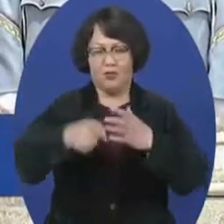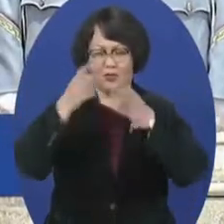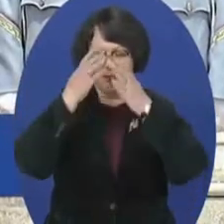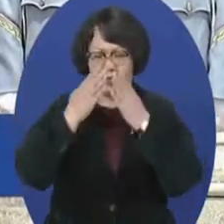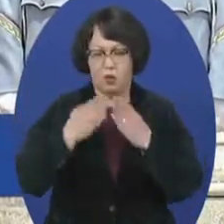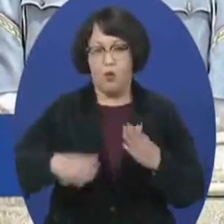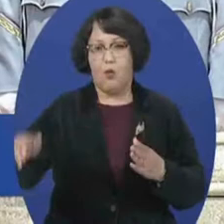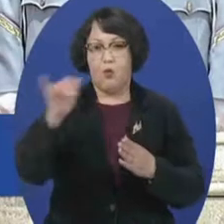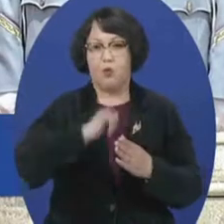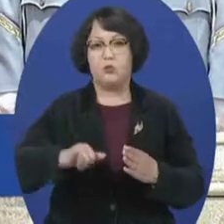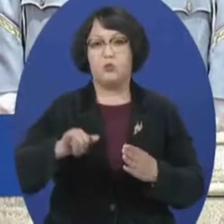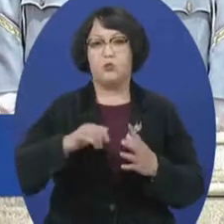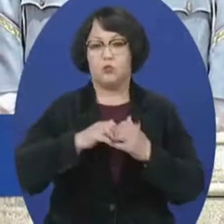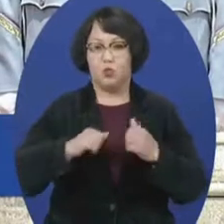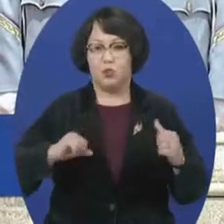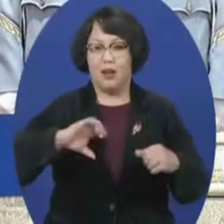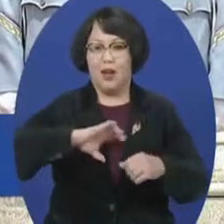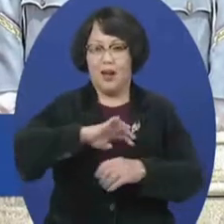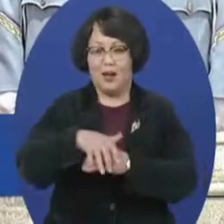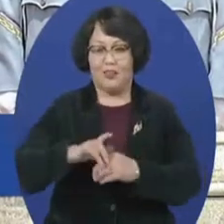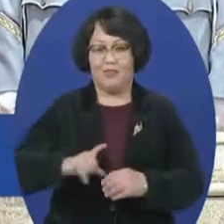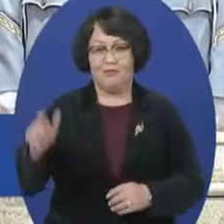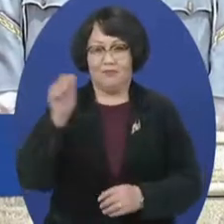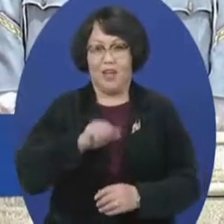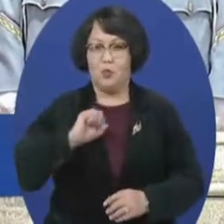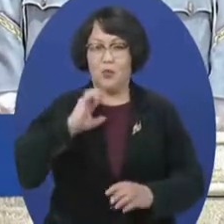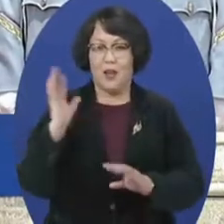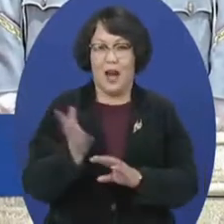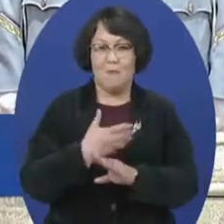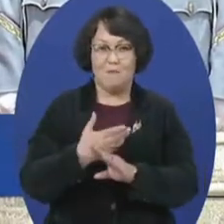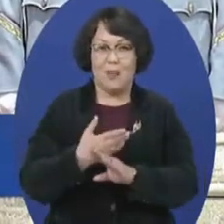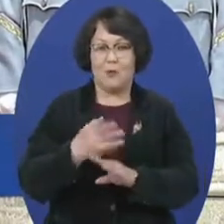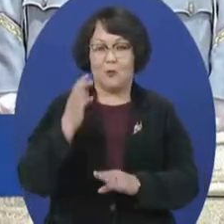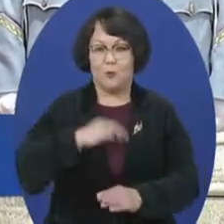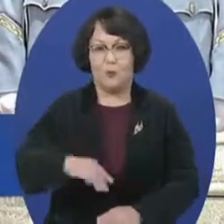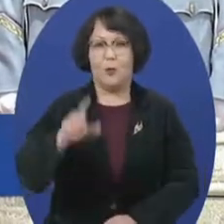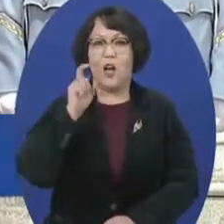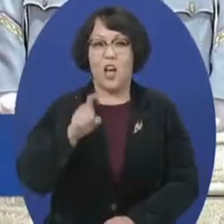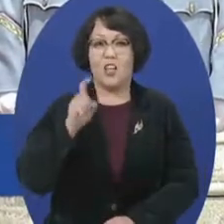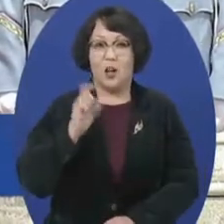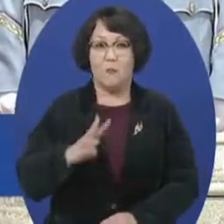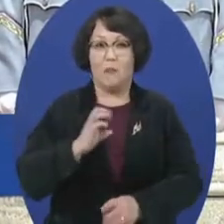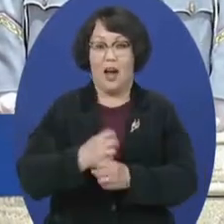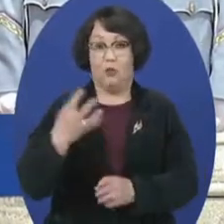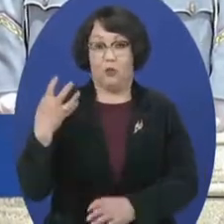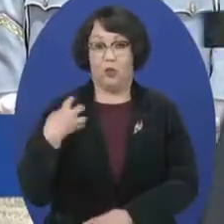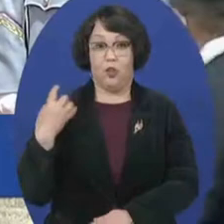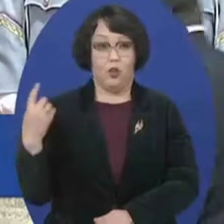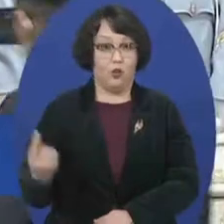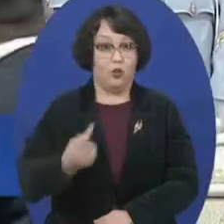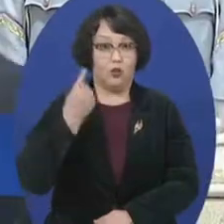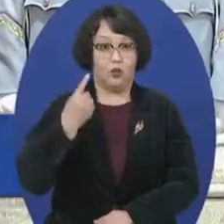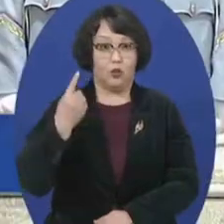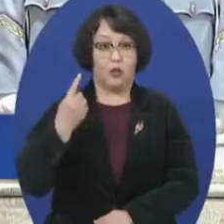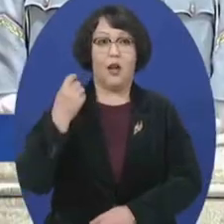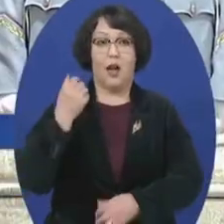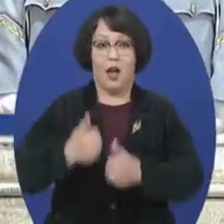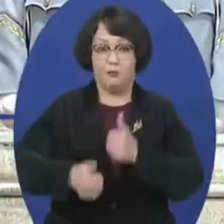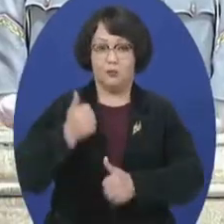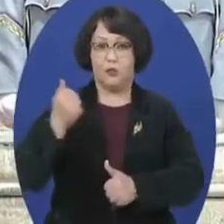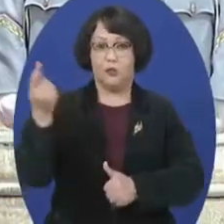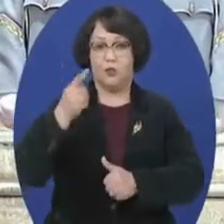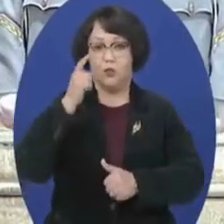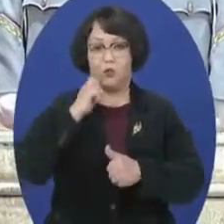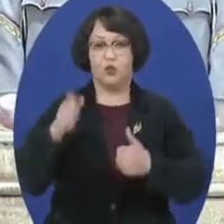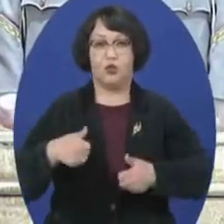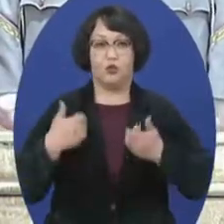орныхоо тусгаар тогтнол аюулгүй байдлыг сахин хамгаалах эрхэм бөгөөд хариуцлагагүй боломт нь өндөр амжилт